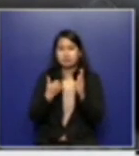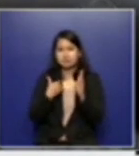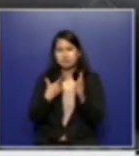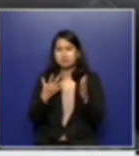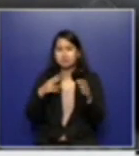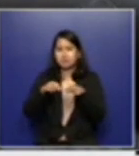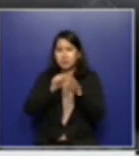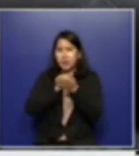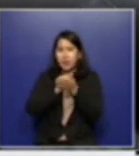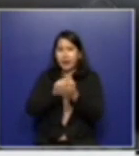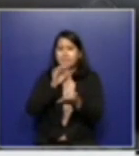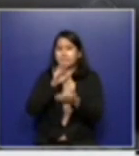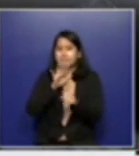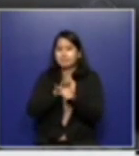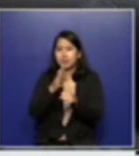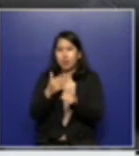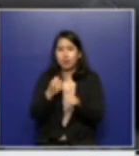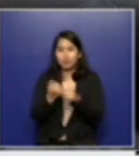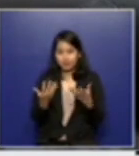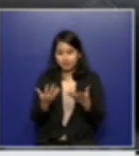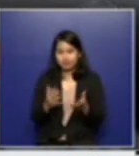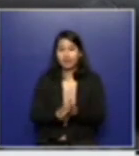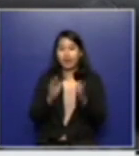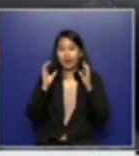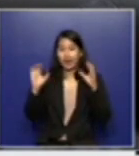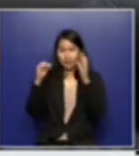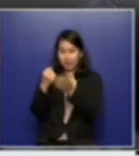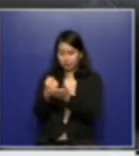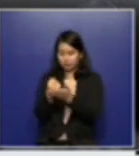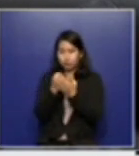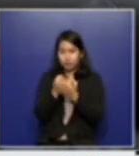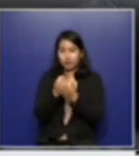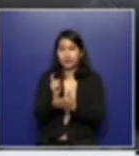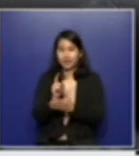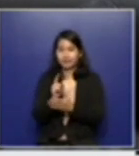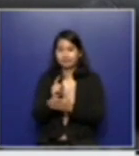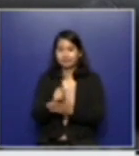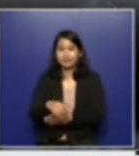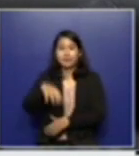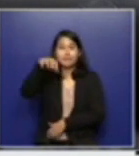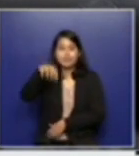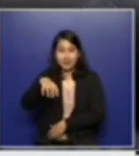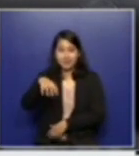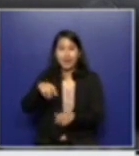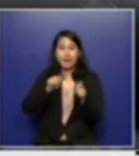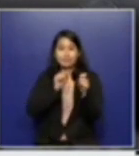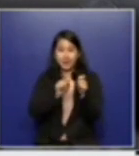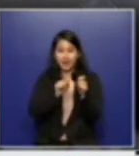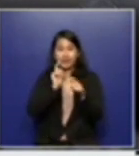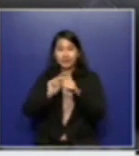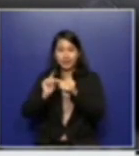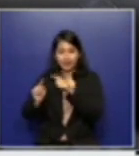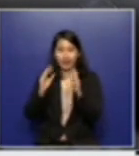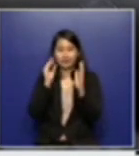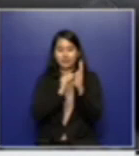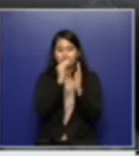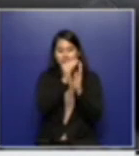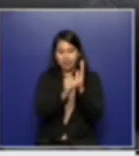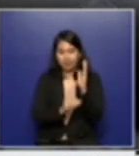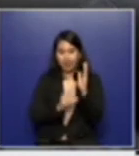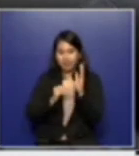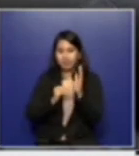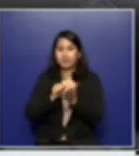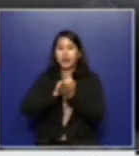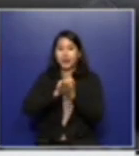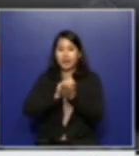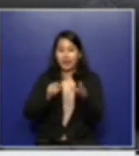ไม่เพียงพอฉะนั้นขอให้รัฐบาลได้โปรดกรุณาคืนสำนักงานที่ดินประจำอำเภอให้กับพี่น้องประชาชนด้วยเถิดครับ